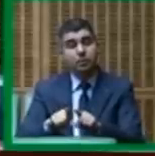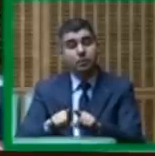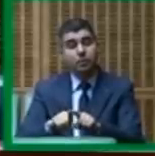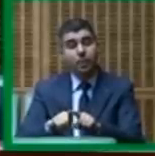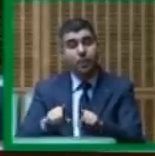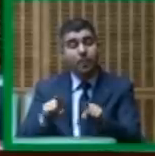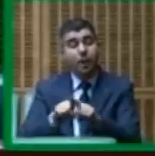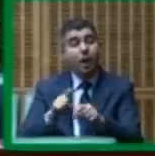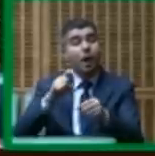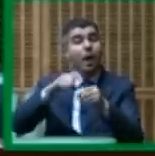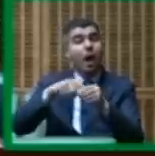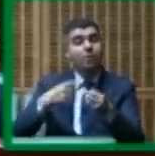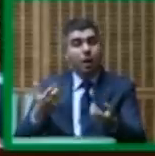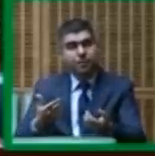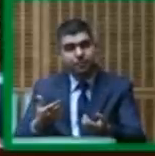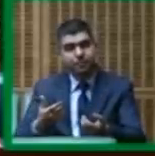النقابات